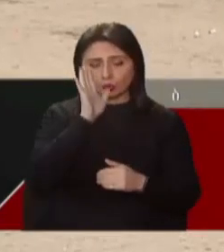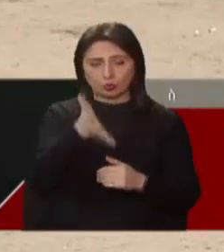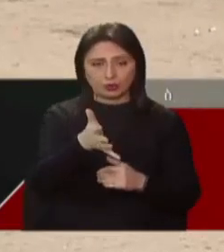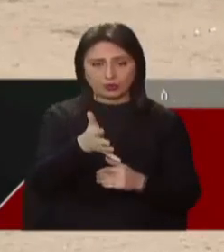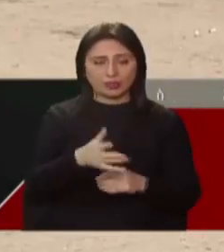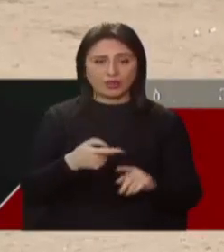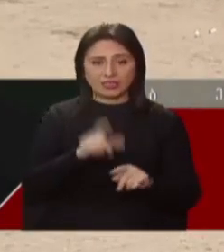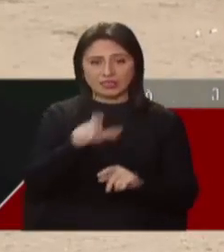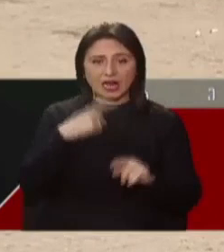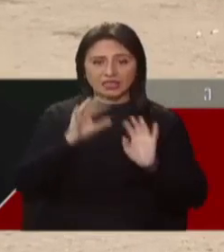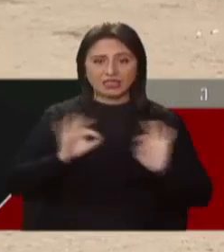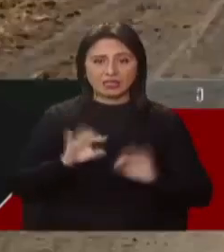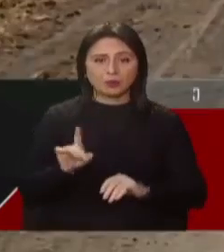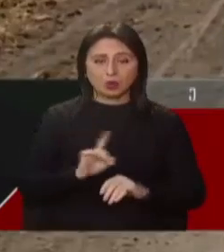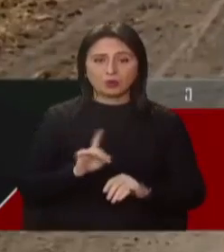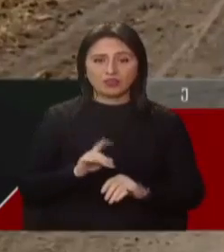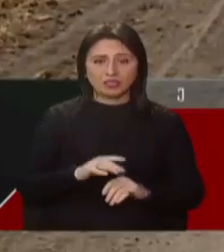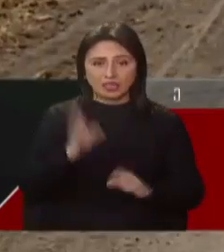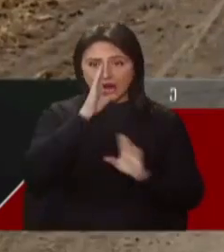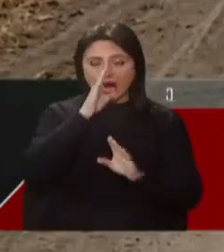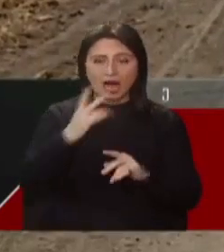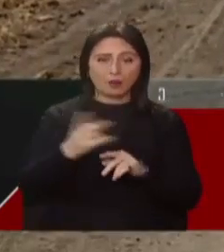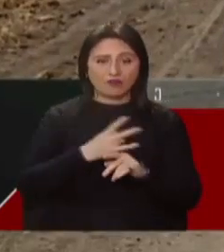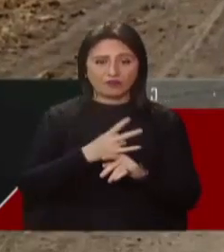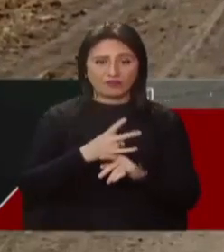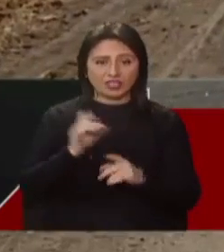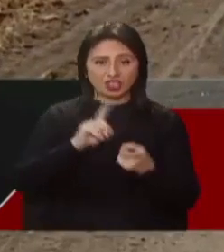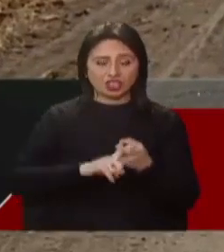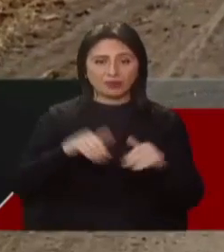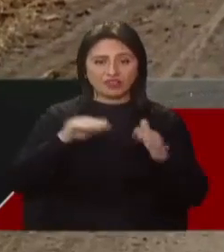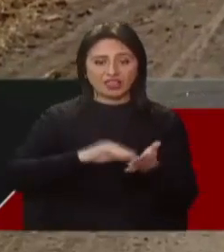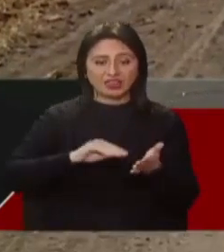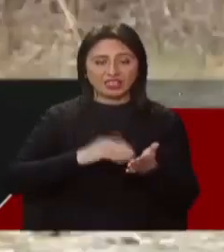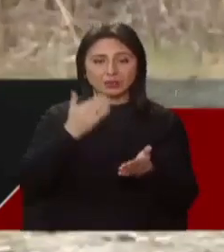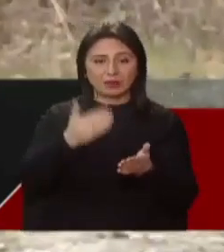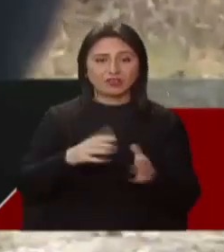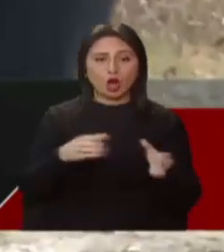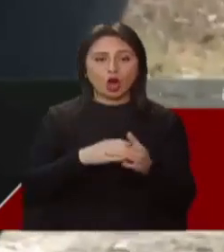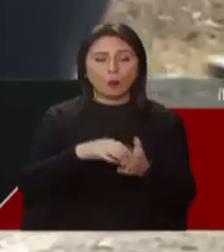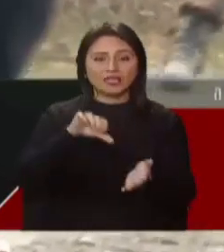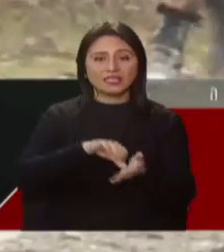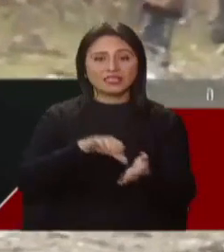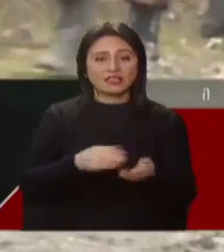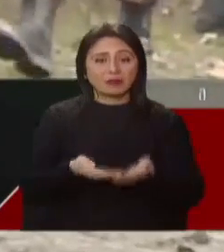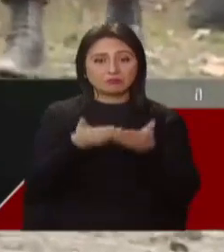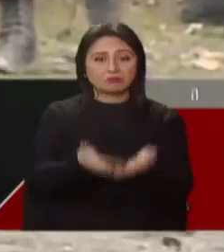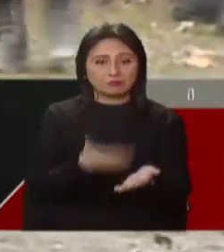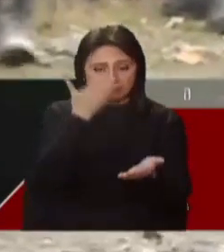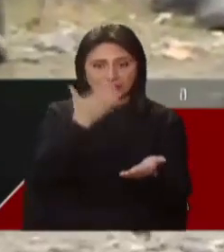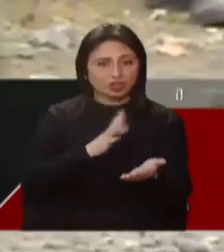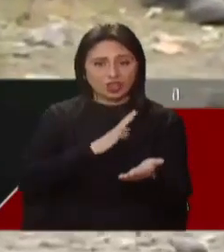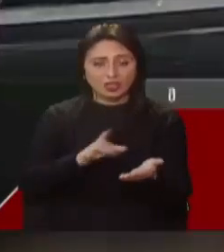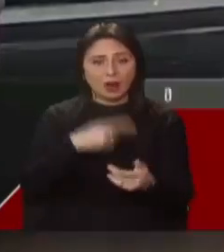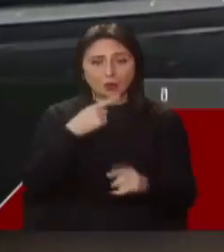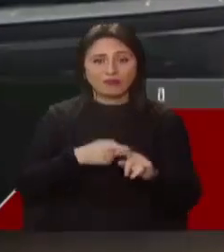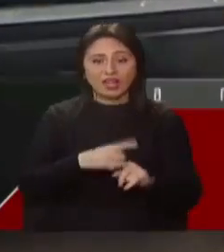წელია, ისინი აცხადებენ, რომ გარემოზე ზემოქმედების შესახებ დასკვნები მათთვის კომპანიის წარმომადგენლებს არ გაუცნიათ.